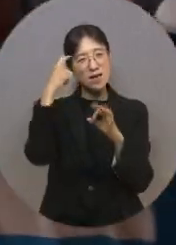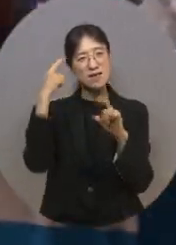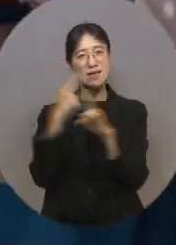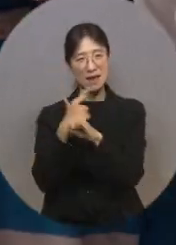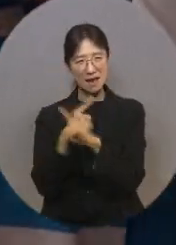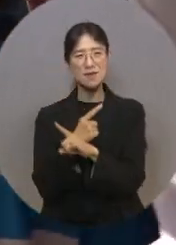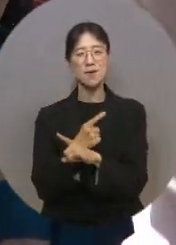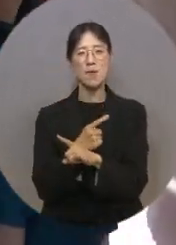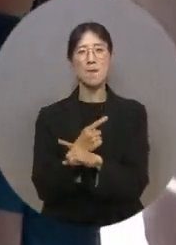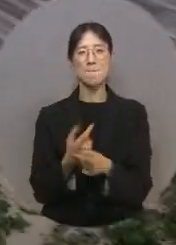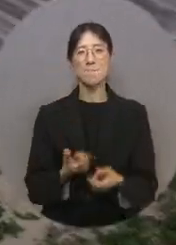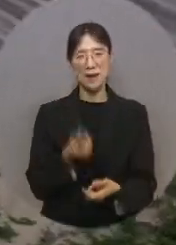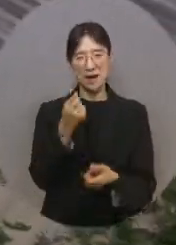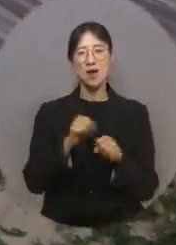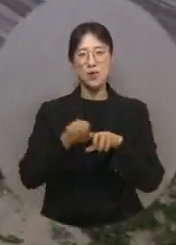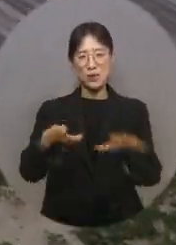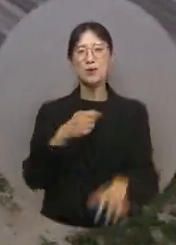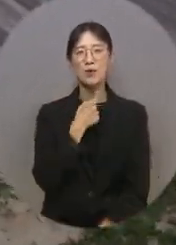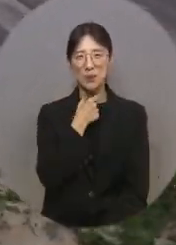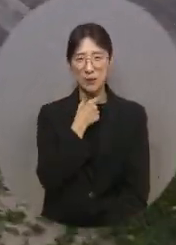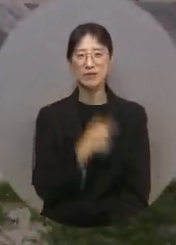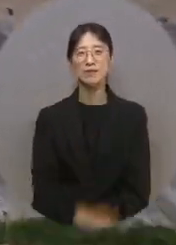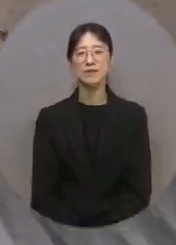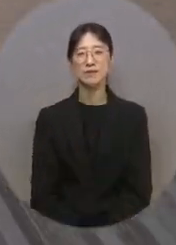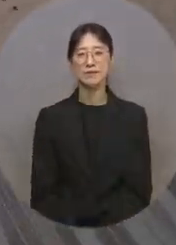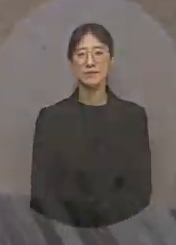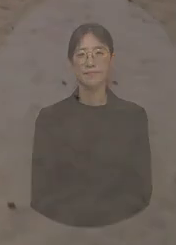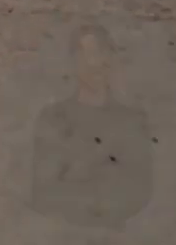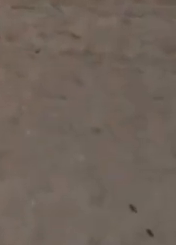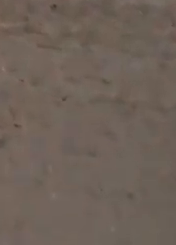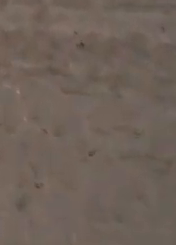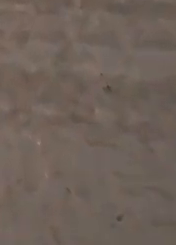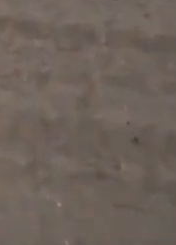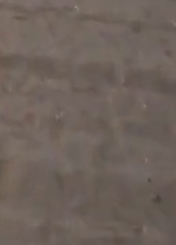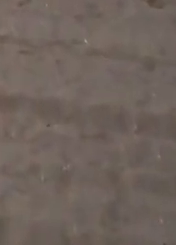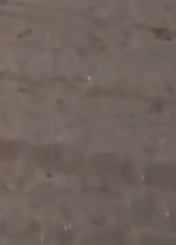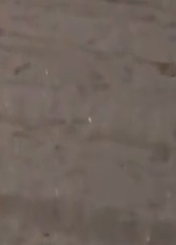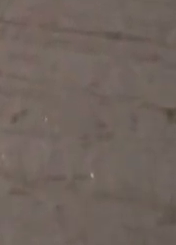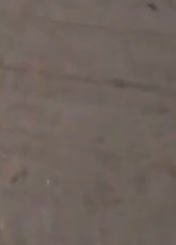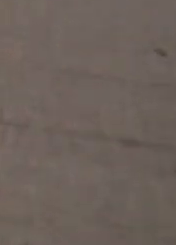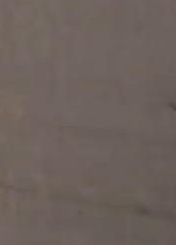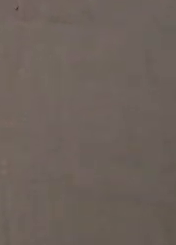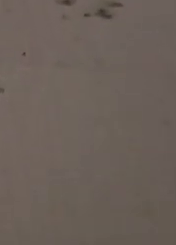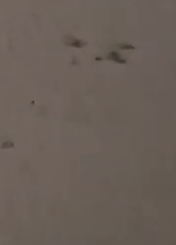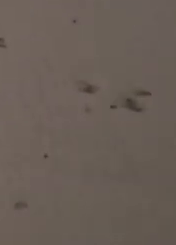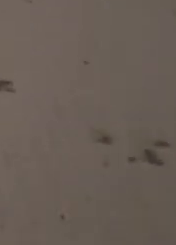빠르게 확산되기를 바랍니다. 복지TV 뉴스 정유정입니다.